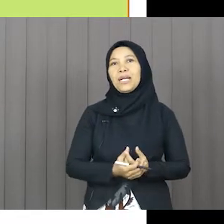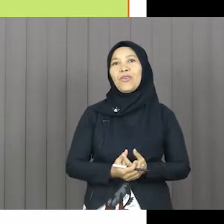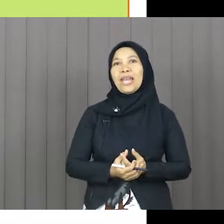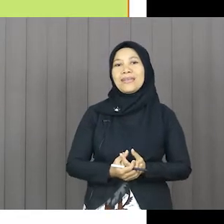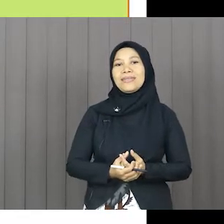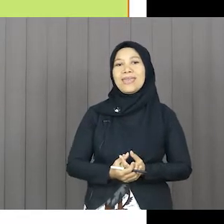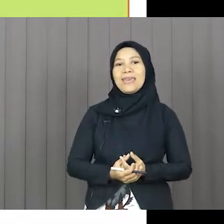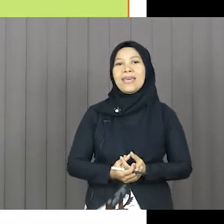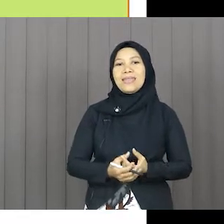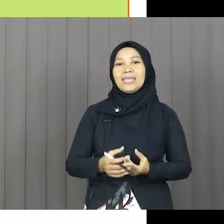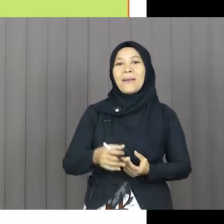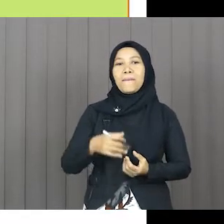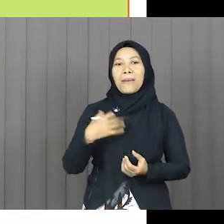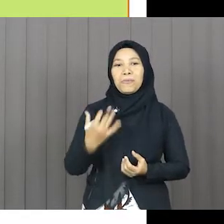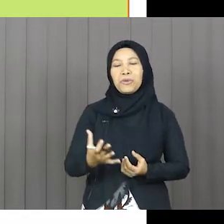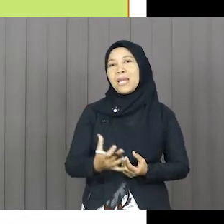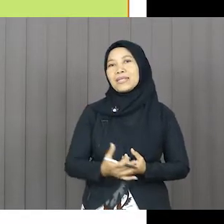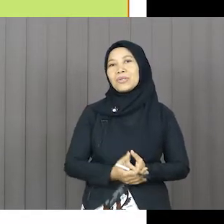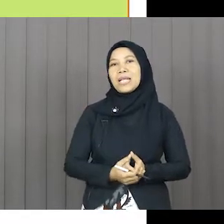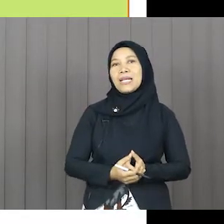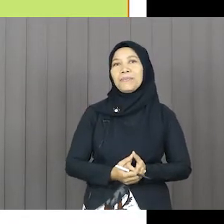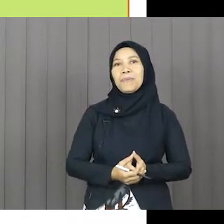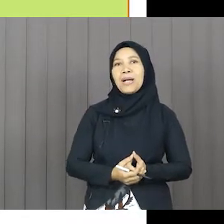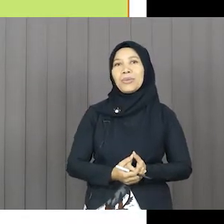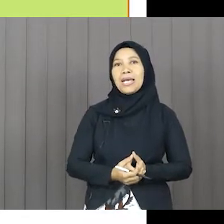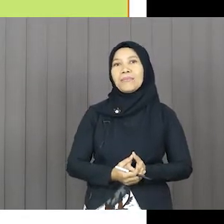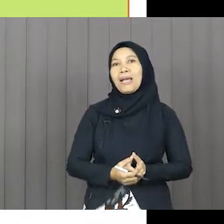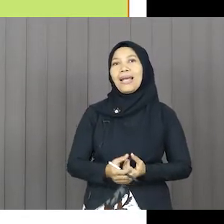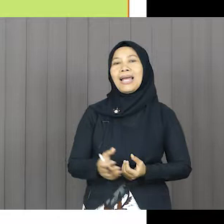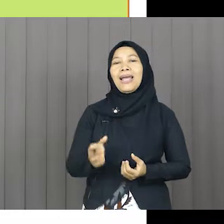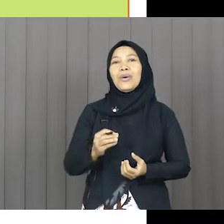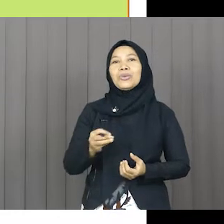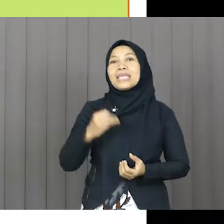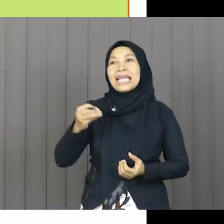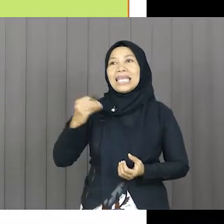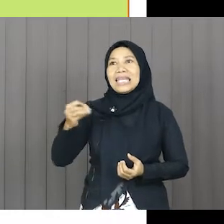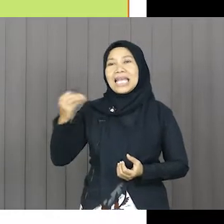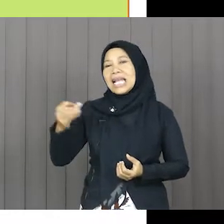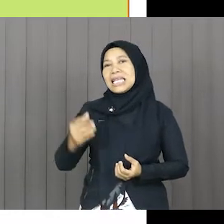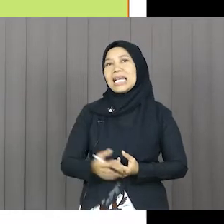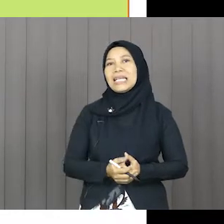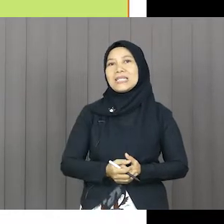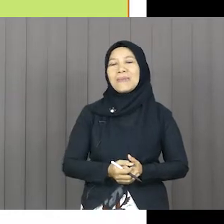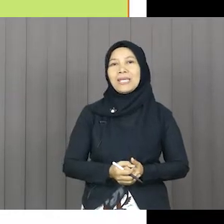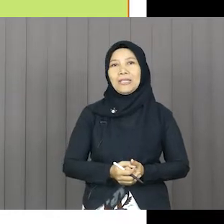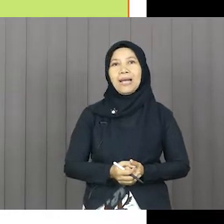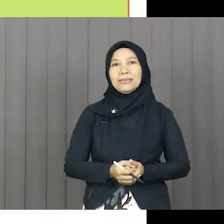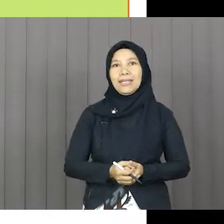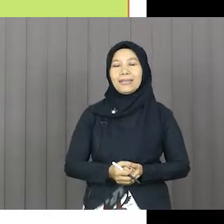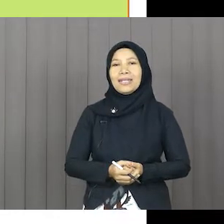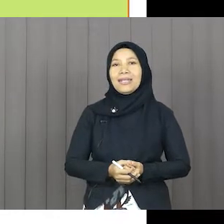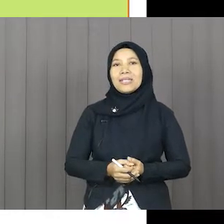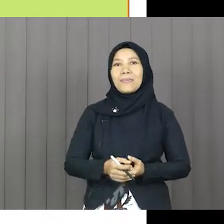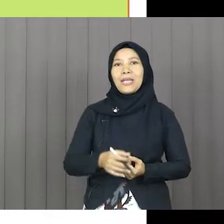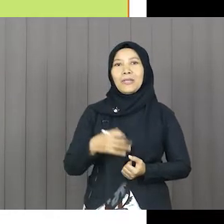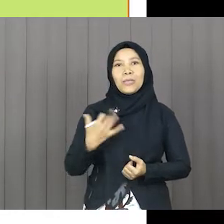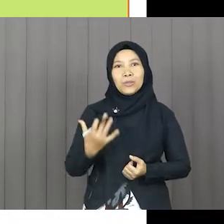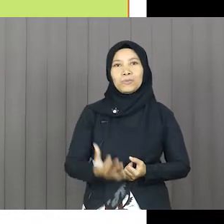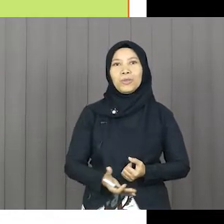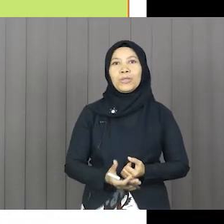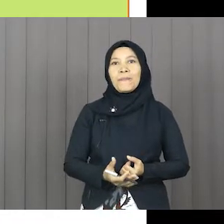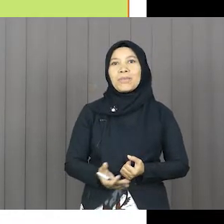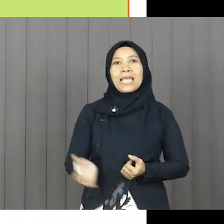mampu mengolahnya, tidak mampu melaksanakan pembangunan, maka utang ini yang ada akan semakin banyak,